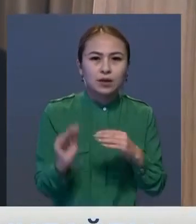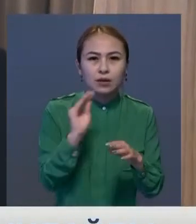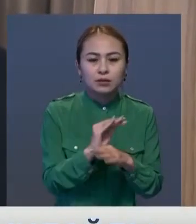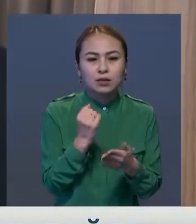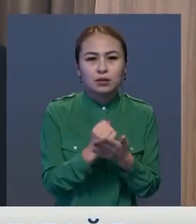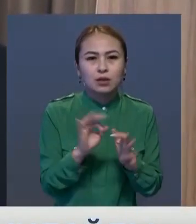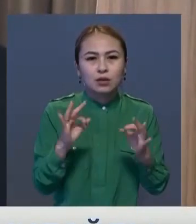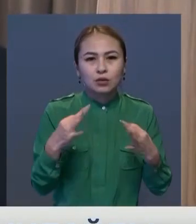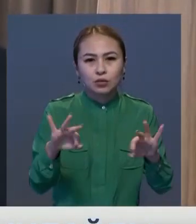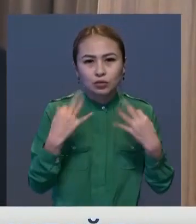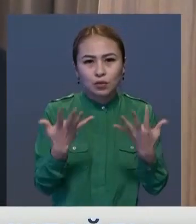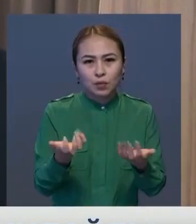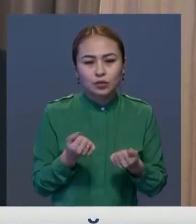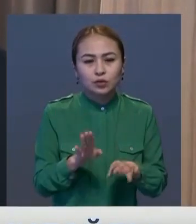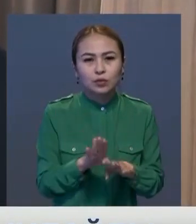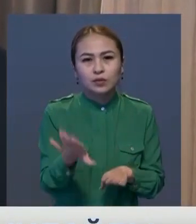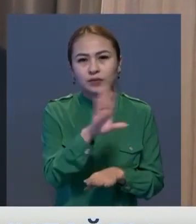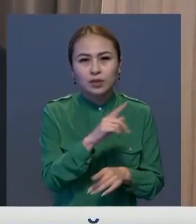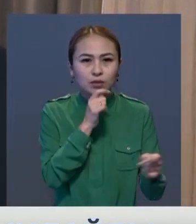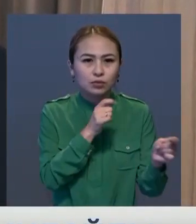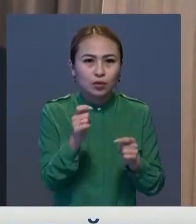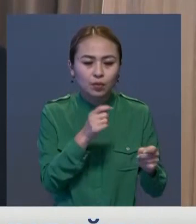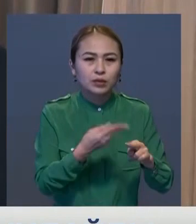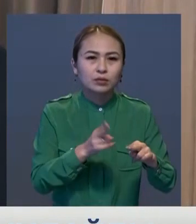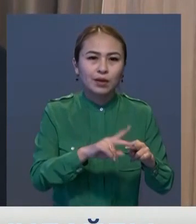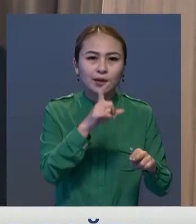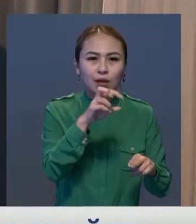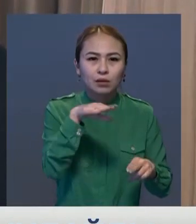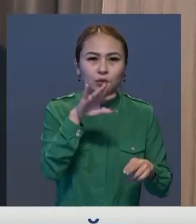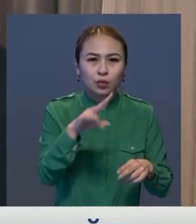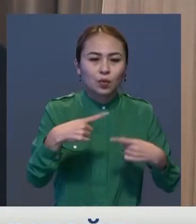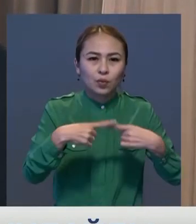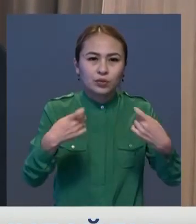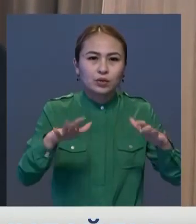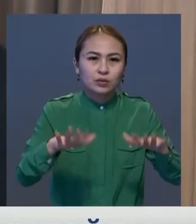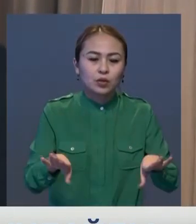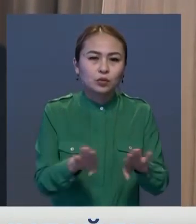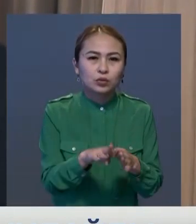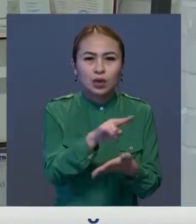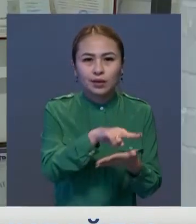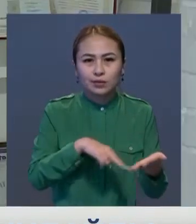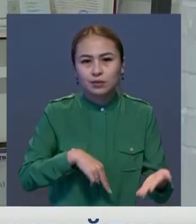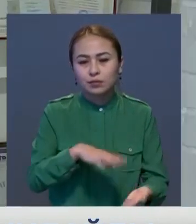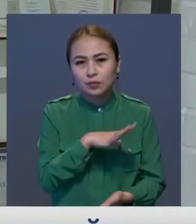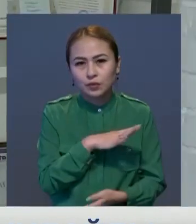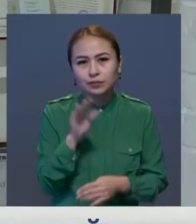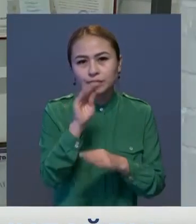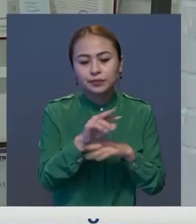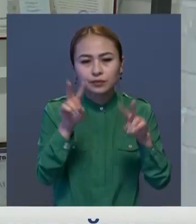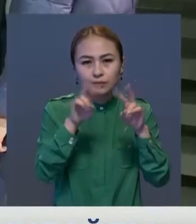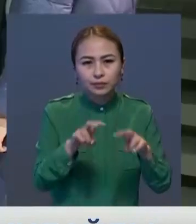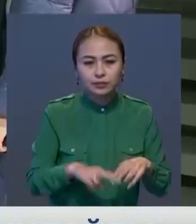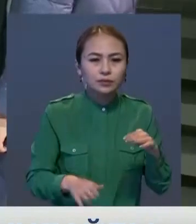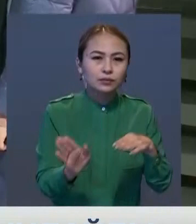алдық. Бұл қызметкерлердің қауіпсіздігі үшін беріледі. Тиісінше біз Хилтон қонақ үйлер желісінен де аккредитациядан өттік. Зауытта бояулар жасалатын